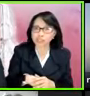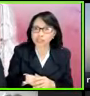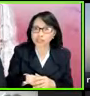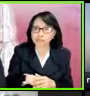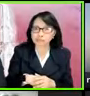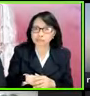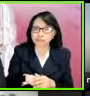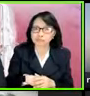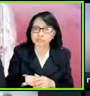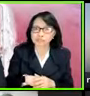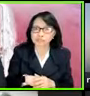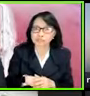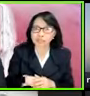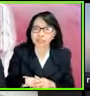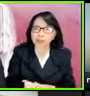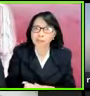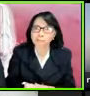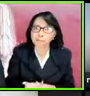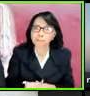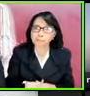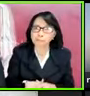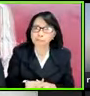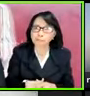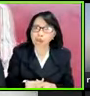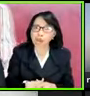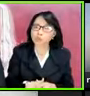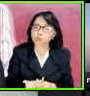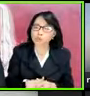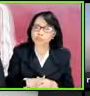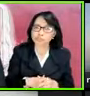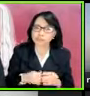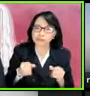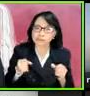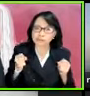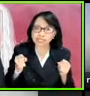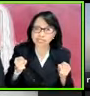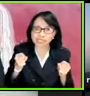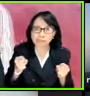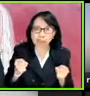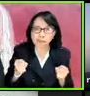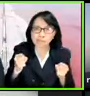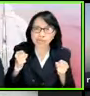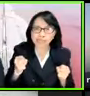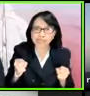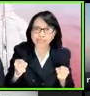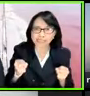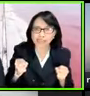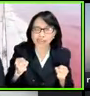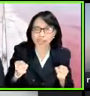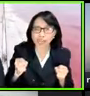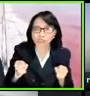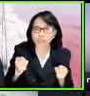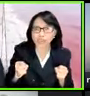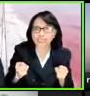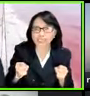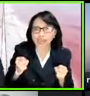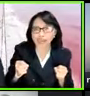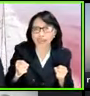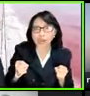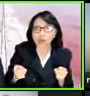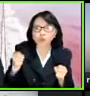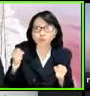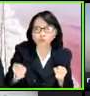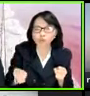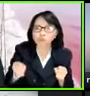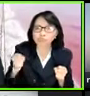saudara-saudara I Max Paulus menerima mandat secara langsung dari